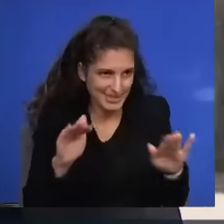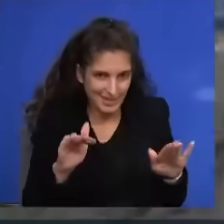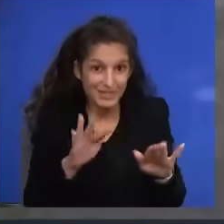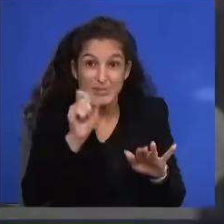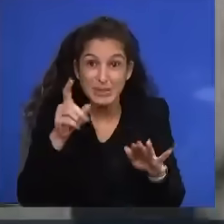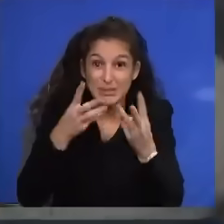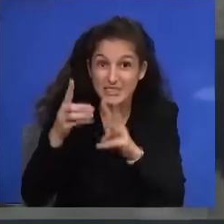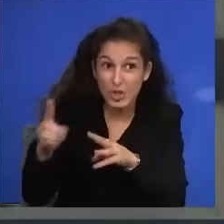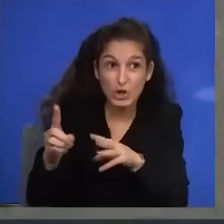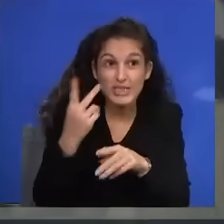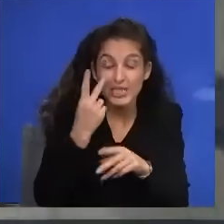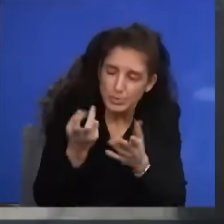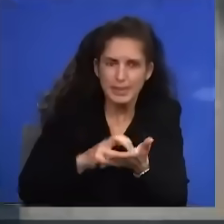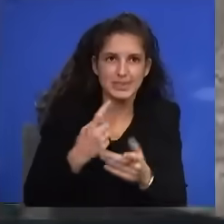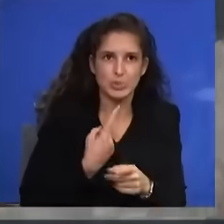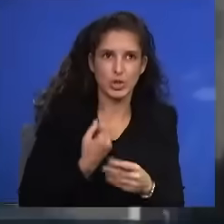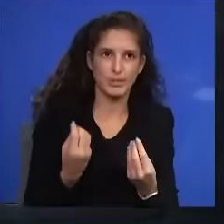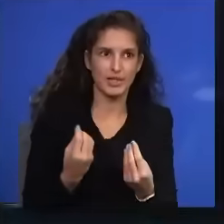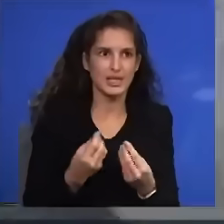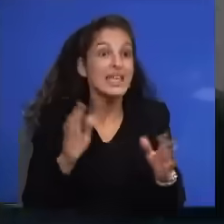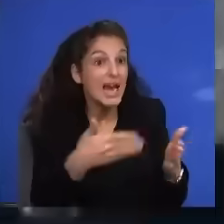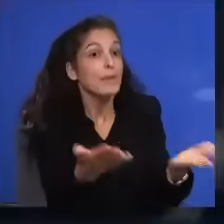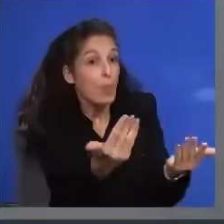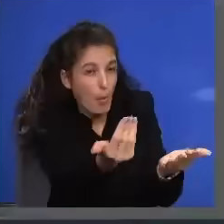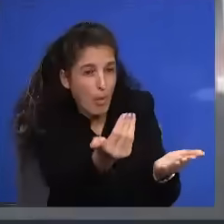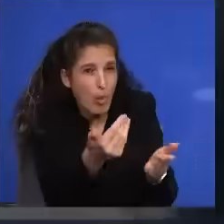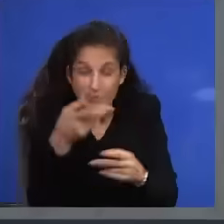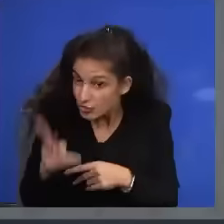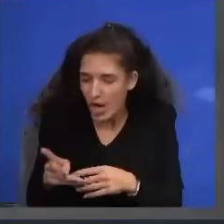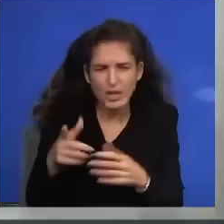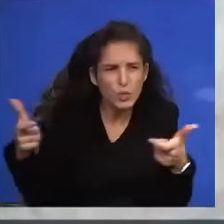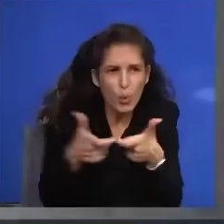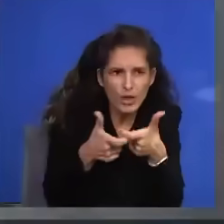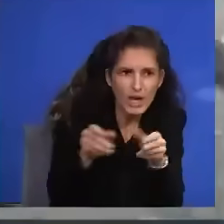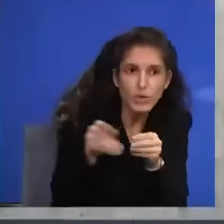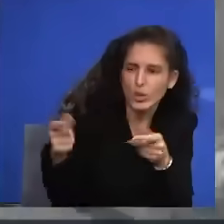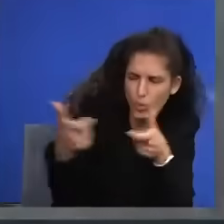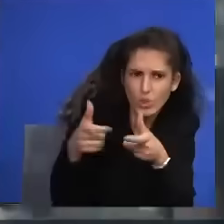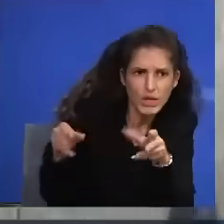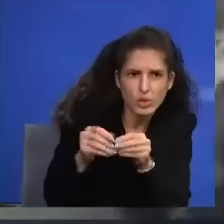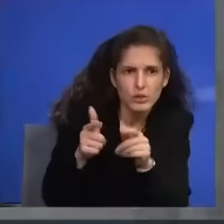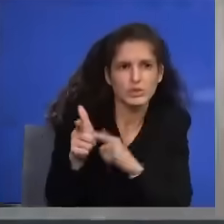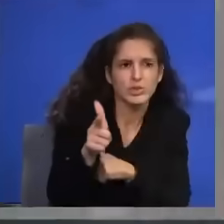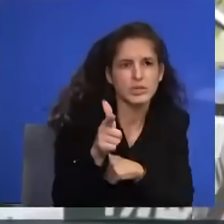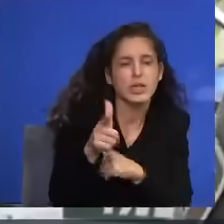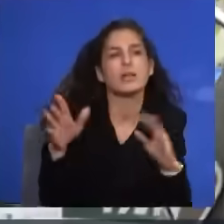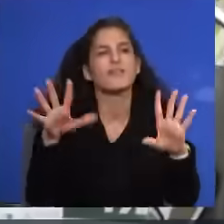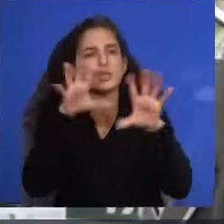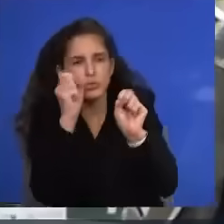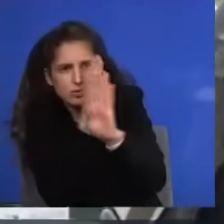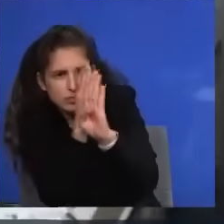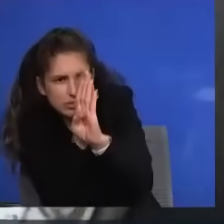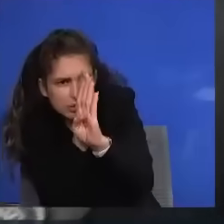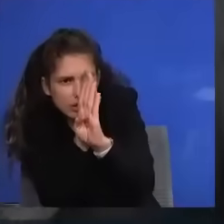אותי. יאללה, בוא, בוא, בוא. שם! אנחנו חוליה איתו, אנחנו חוליה איתו. תפסנו מחסות, נכנסנו לעמדות, זיהינו